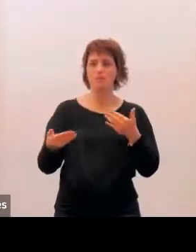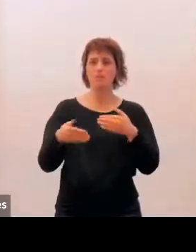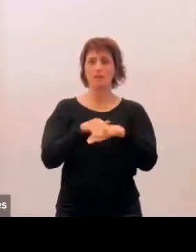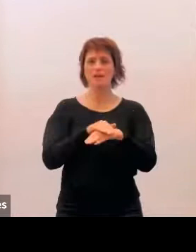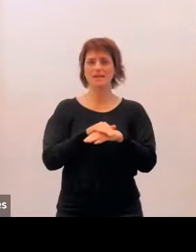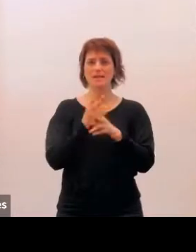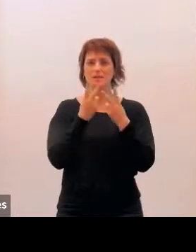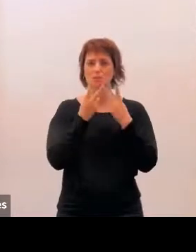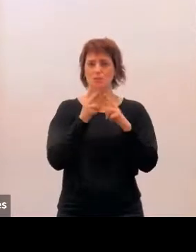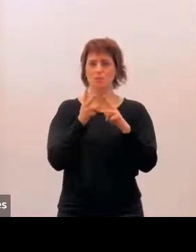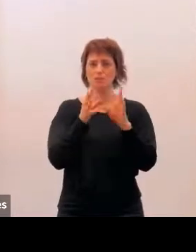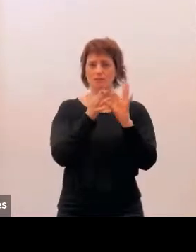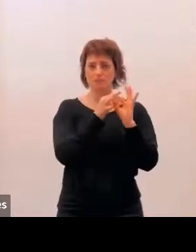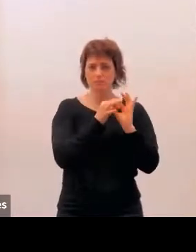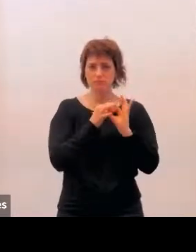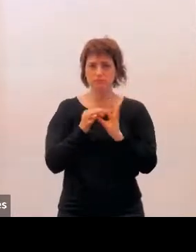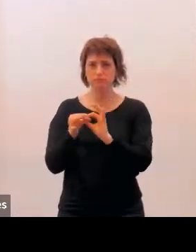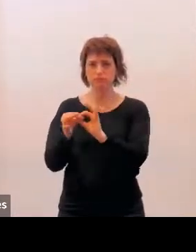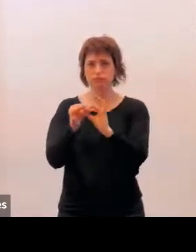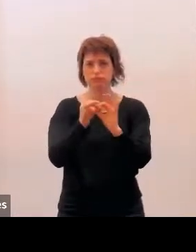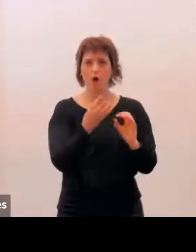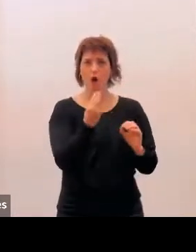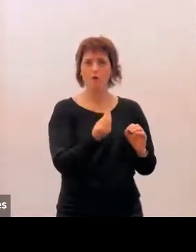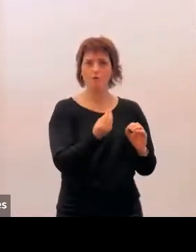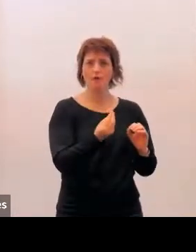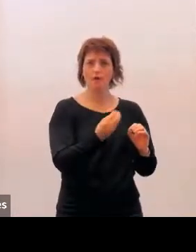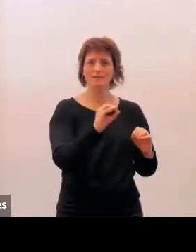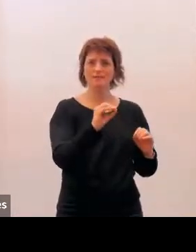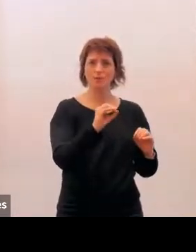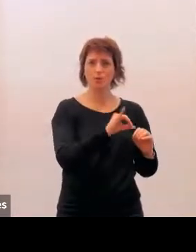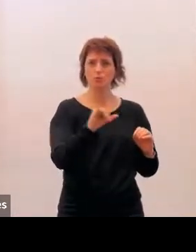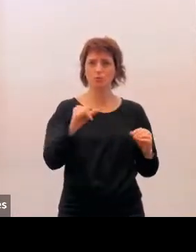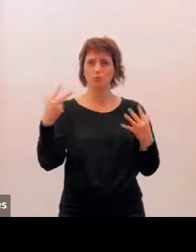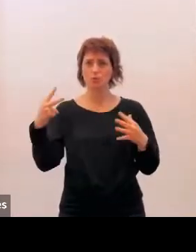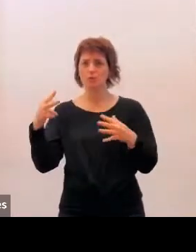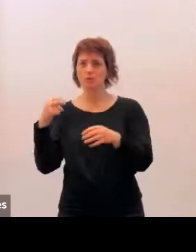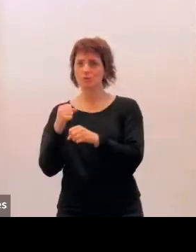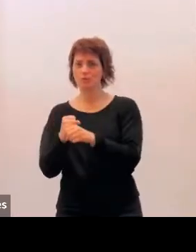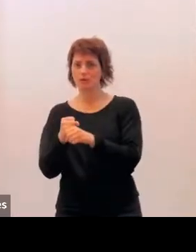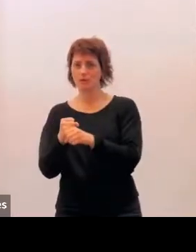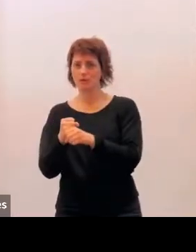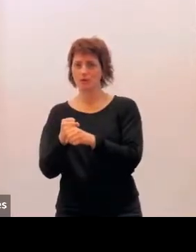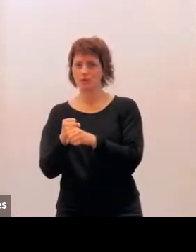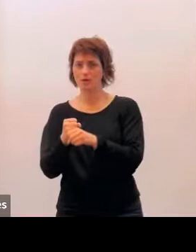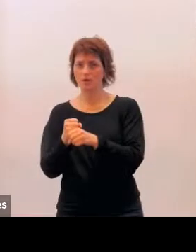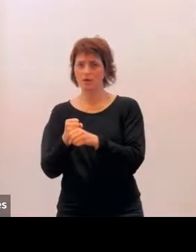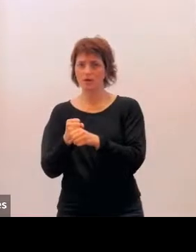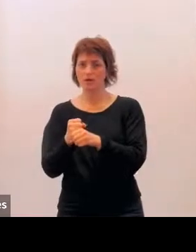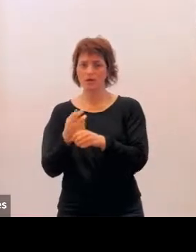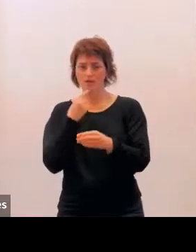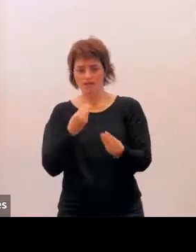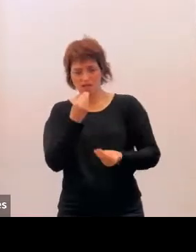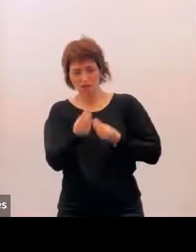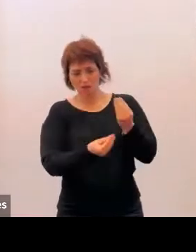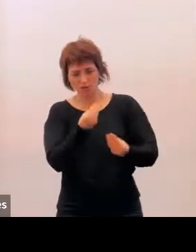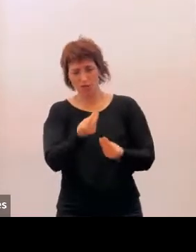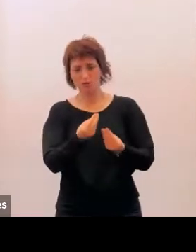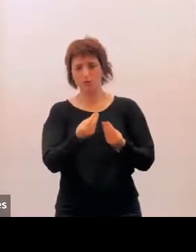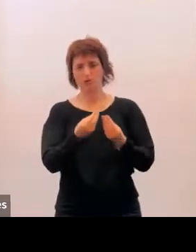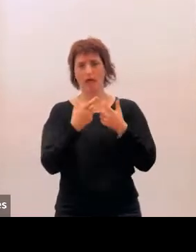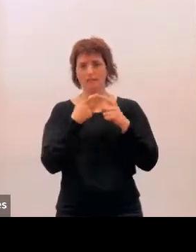publiques cohérentes aux enfants de 0 à 18 ans, articulées d'ailleurs autour de l'accès à la